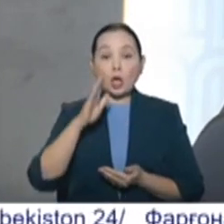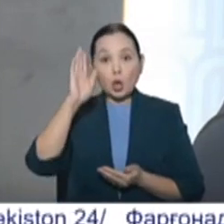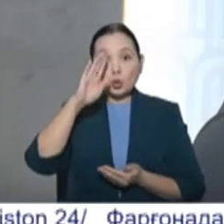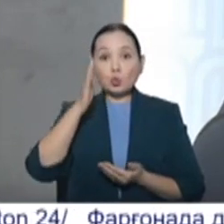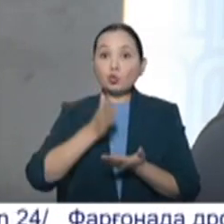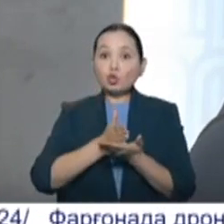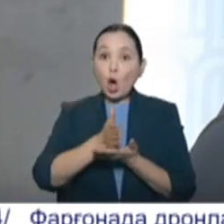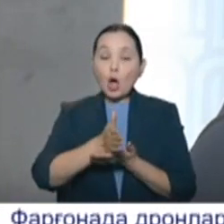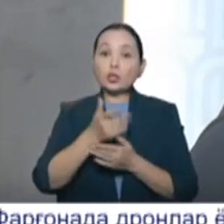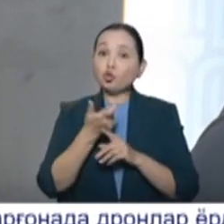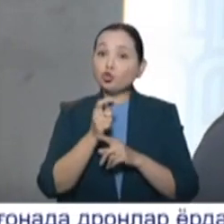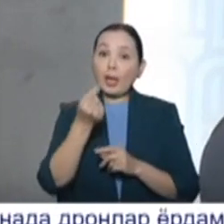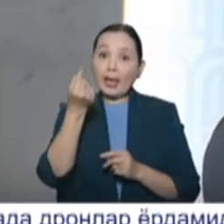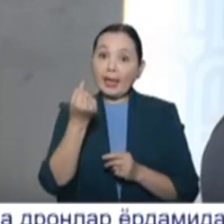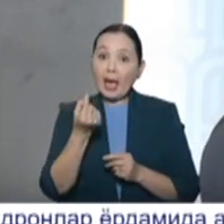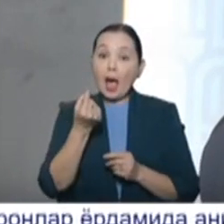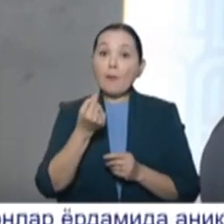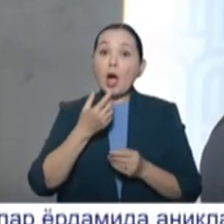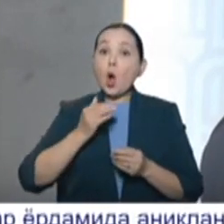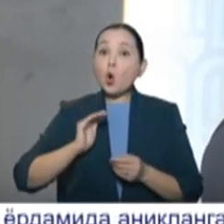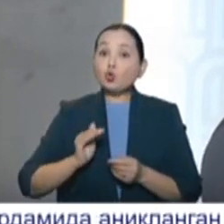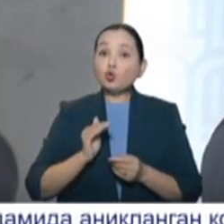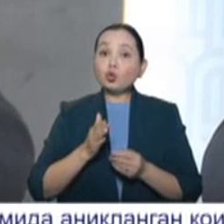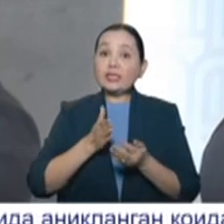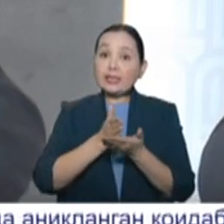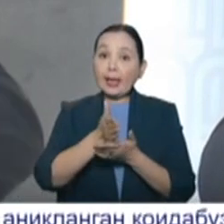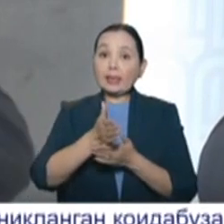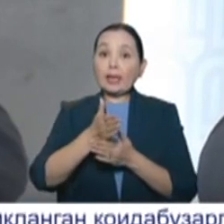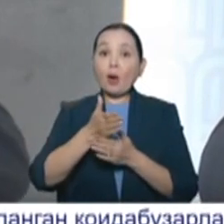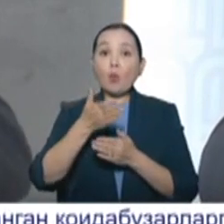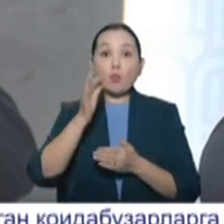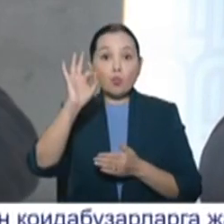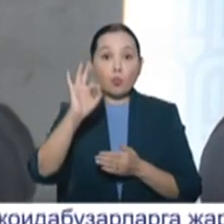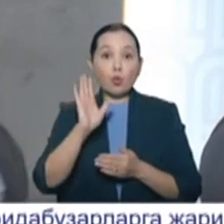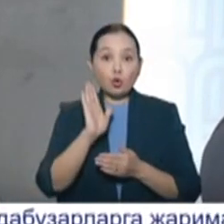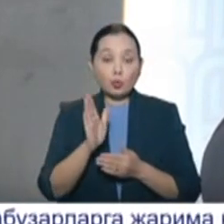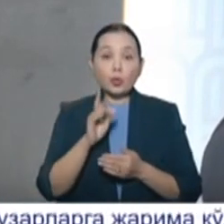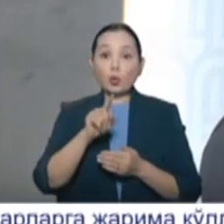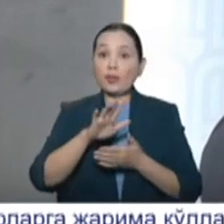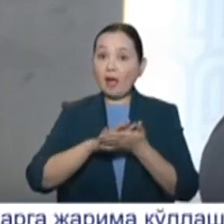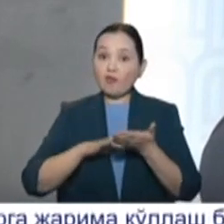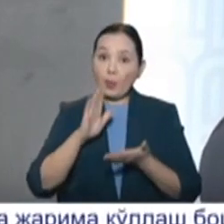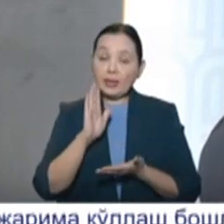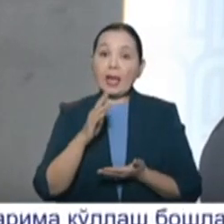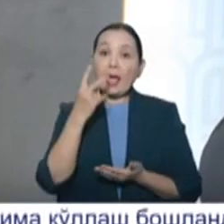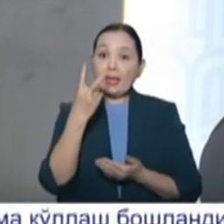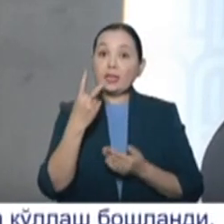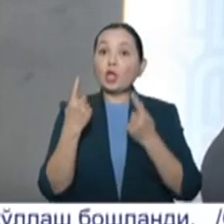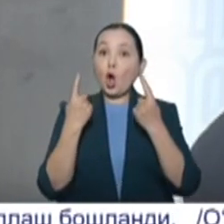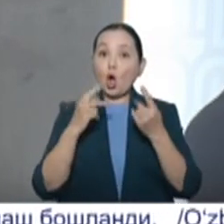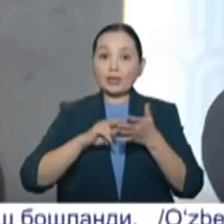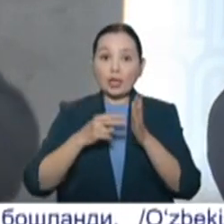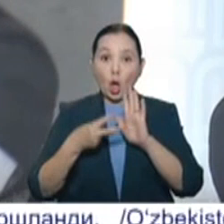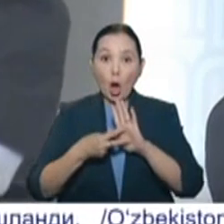sohasida juda ham kam xususiy sektorni ulushi bo'lib turibdi. Buning uchun davom ettiramiz ikkita katta loyihamiz.